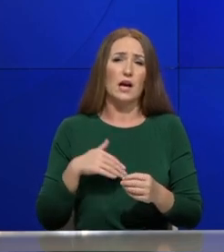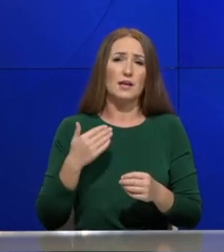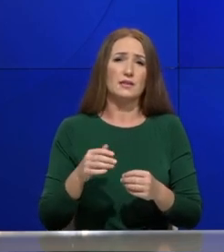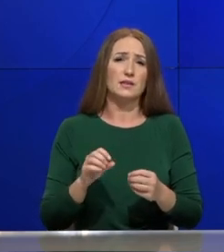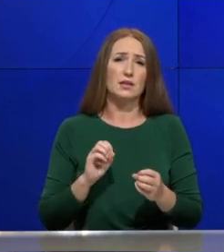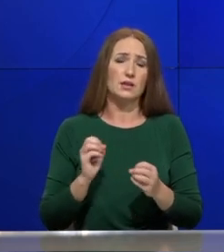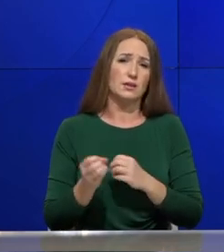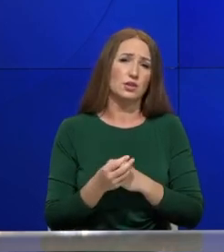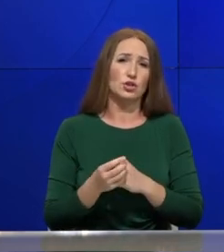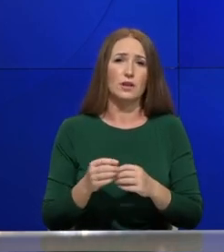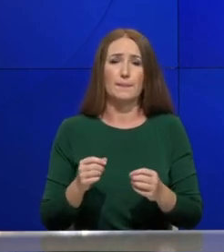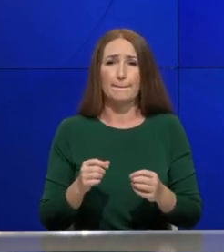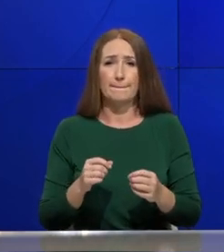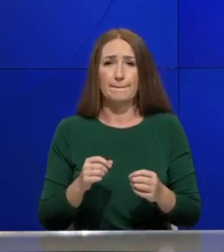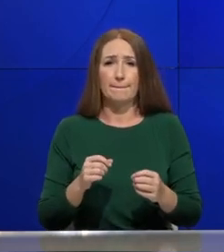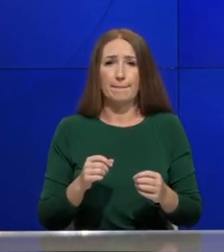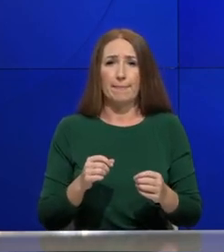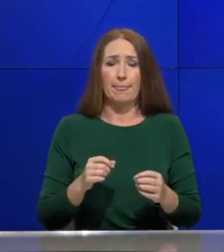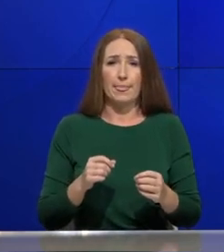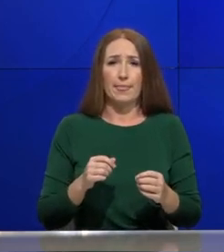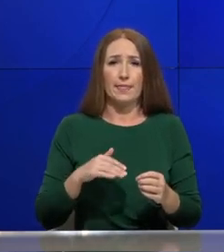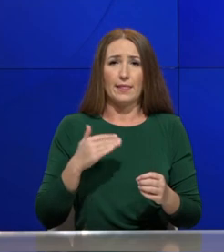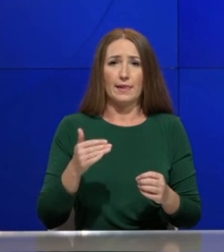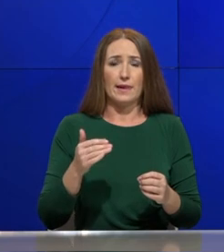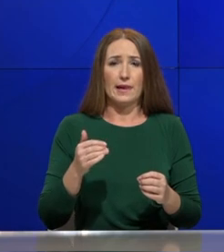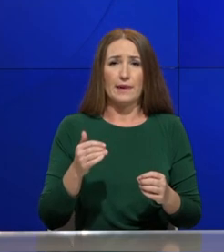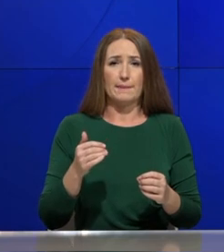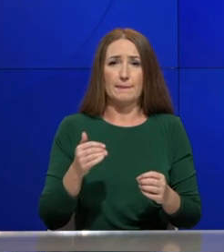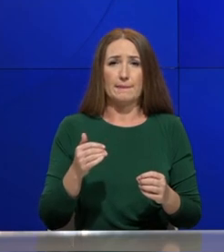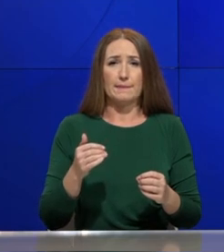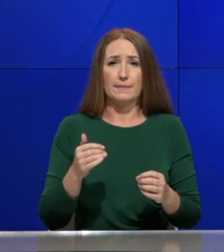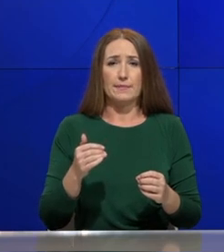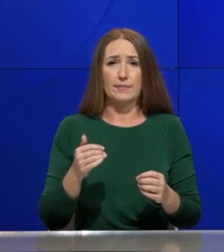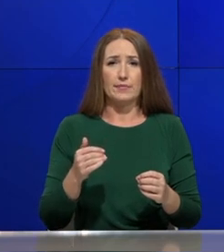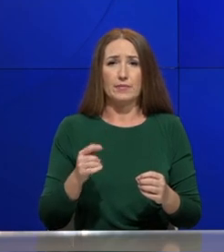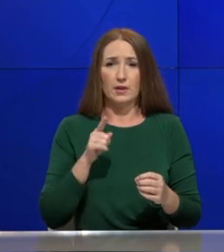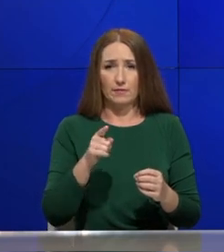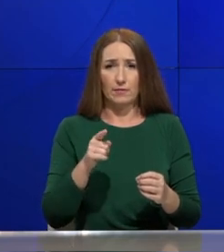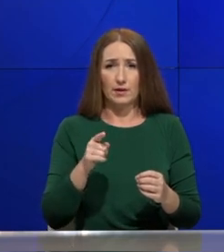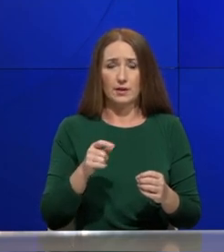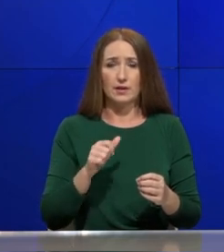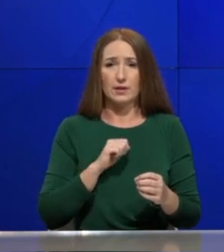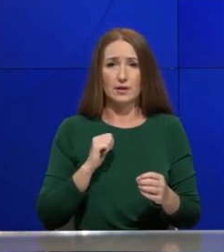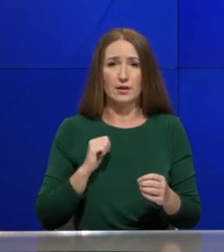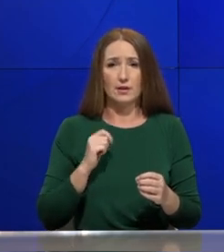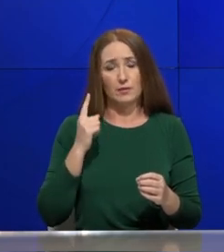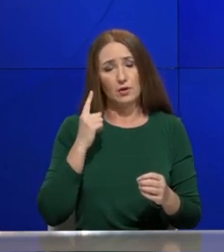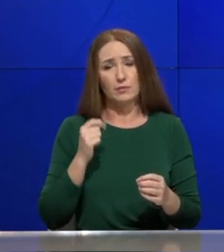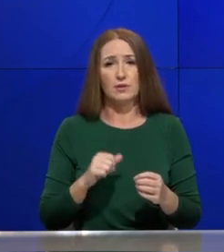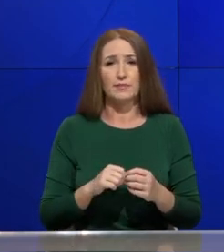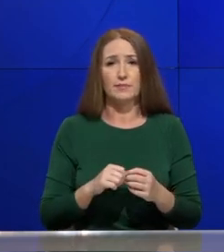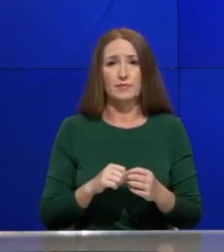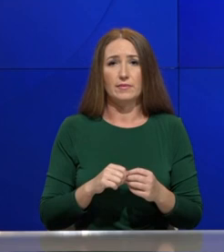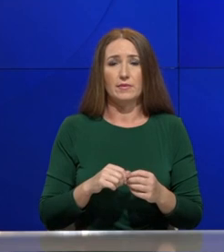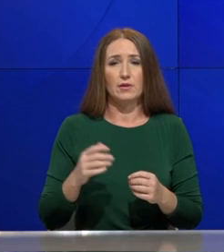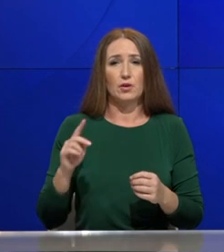obuhvata široke oblasti, ali sa segmentima za koje mislim da je realno uraditi. Na vama je, dragi birači, da dobro razmislite.